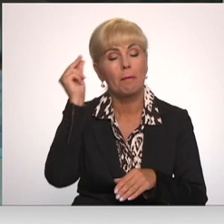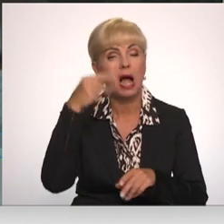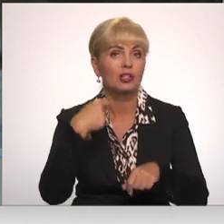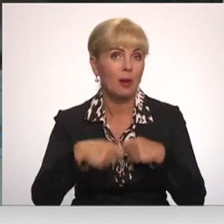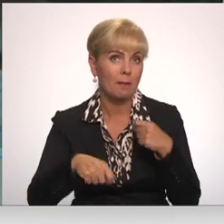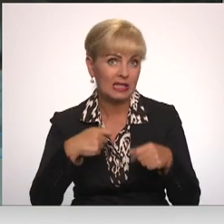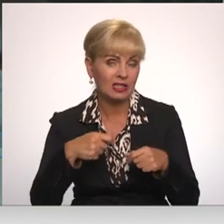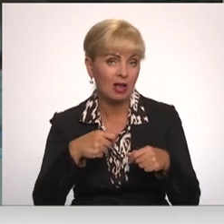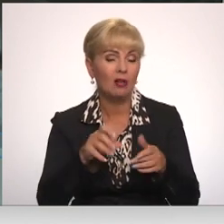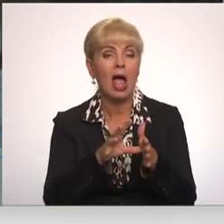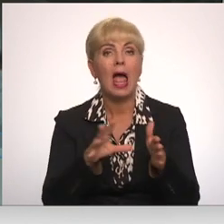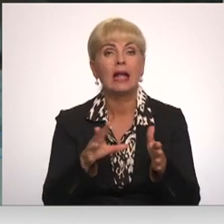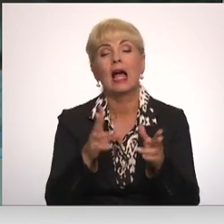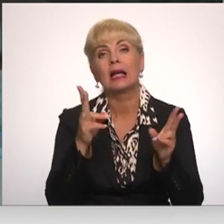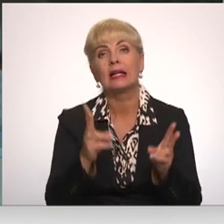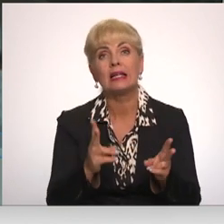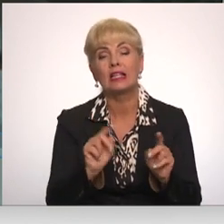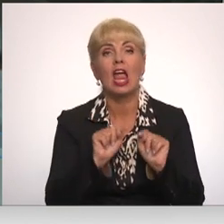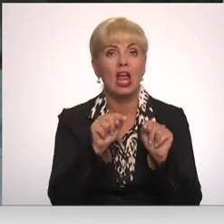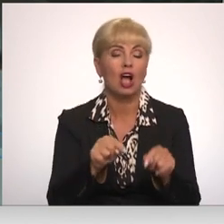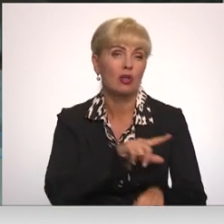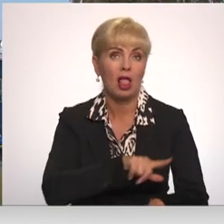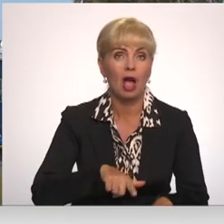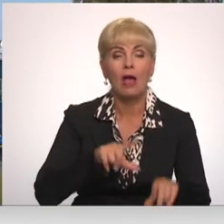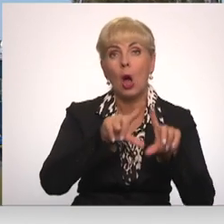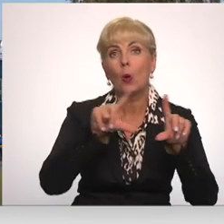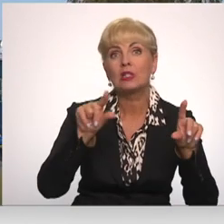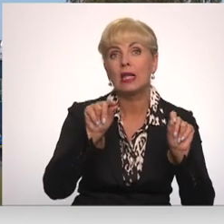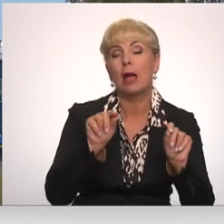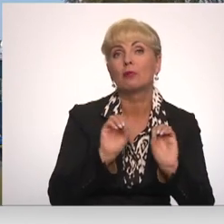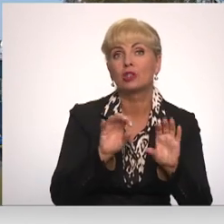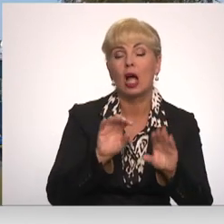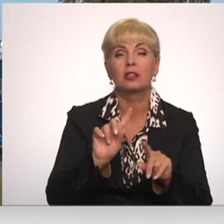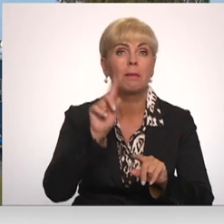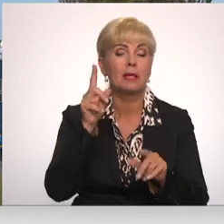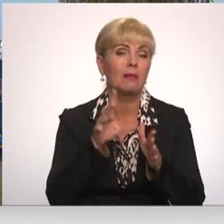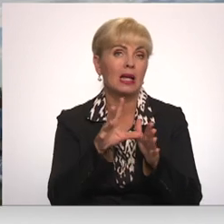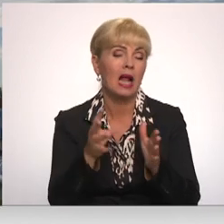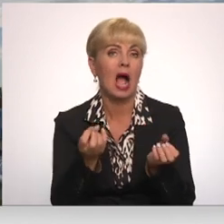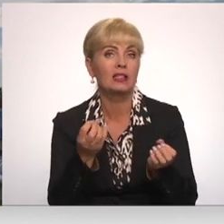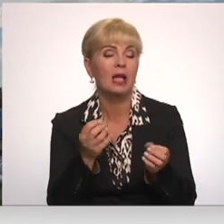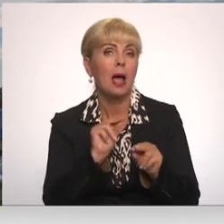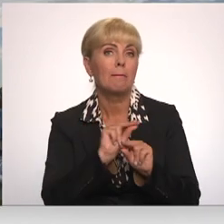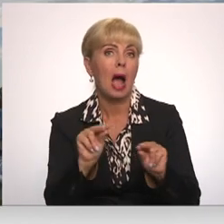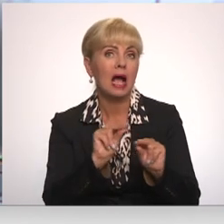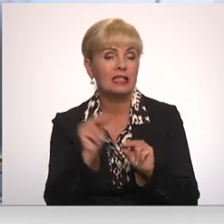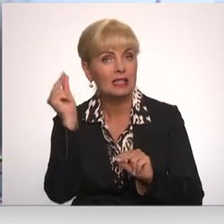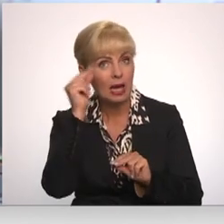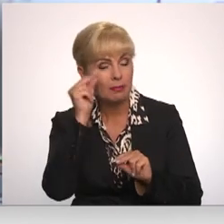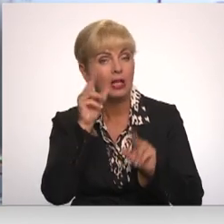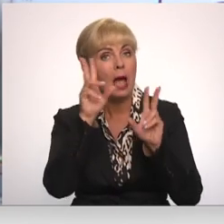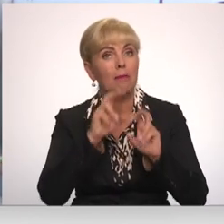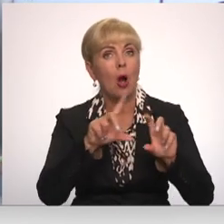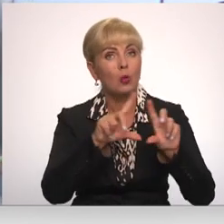scenāriju enerģētikas krīzes iestāšanās Latvijā. Uzņēmumā norāda, ka šīs ir pirmās enerģētikas krīzes mācības, un to mērķis ir pārbaudīt